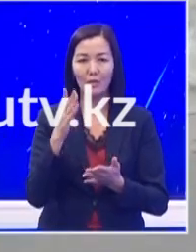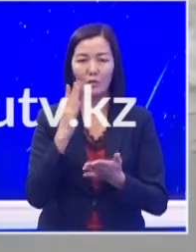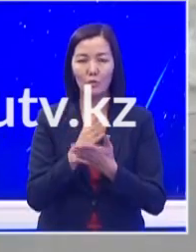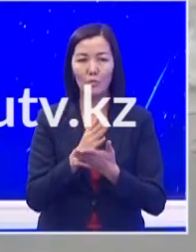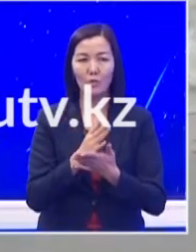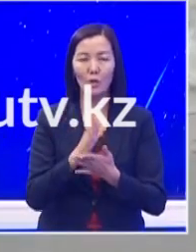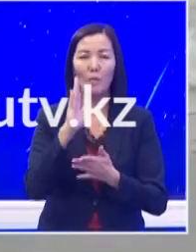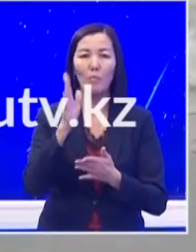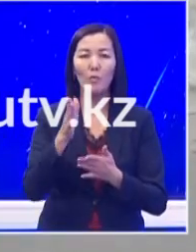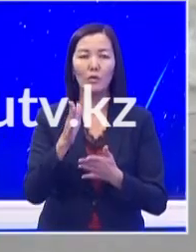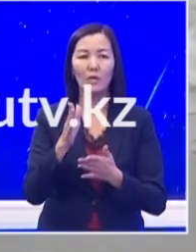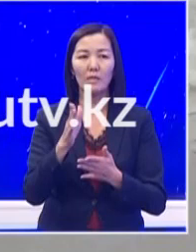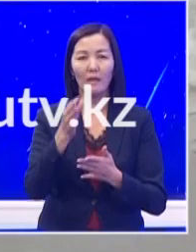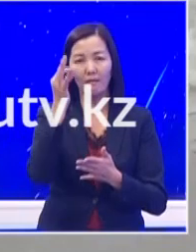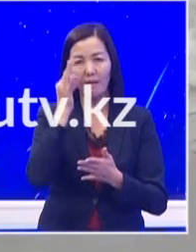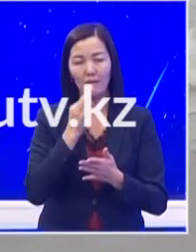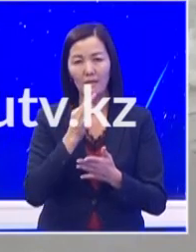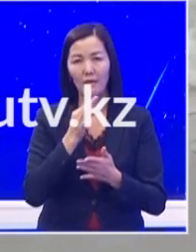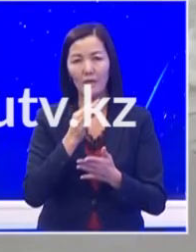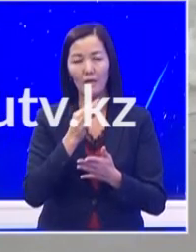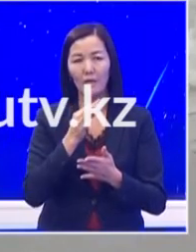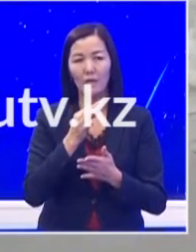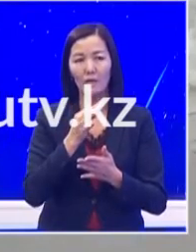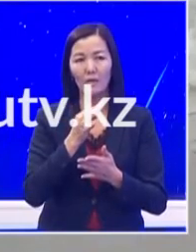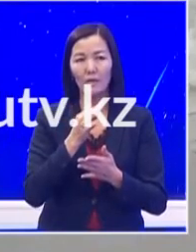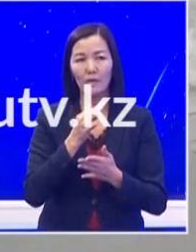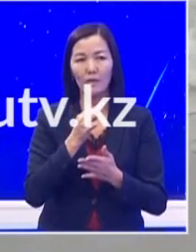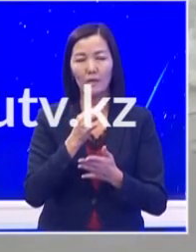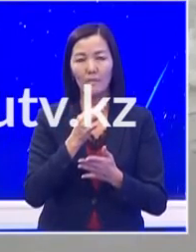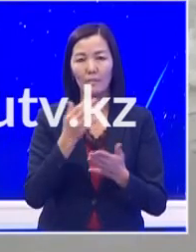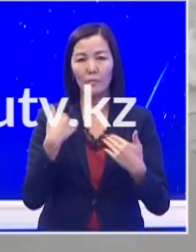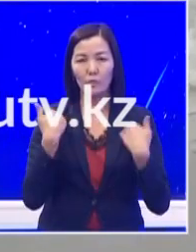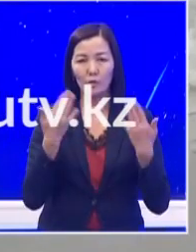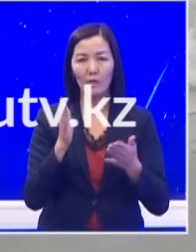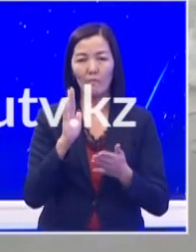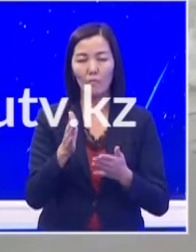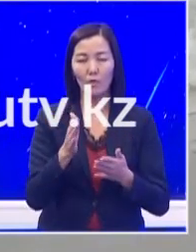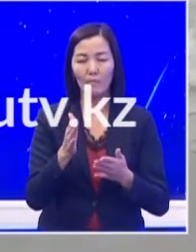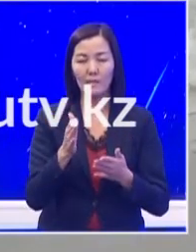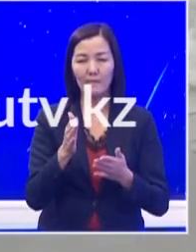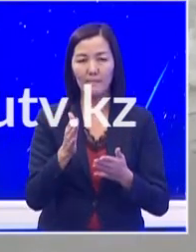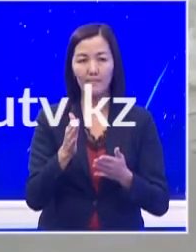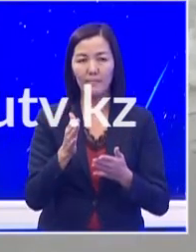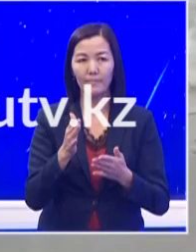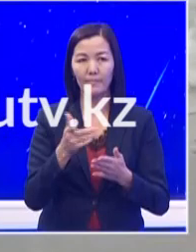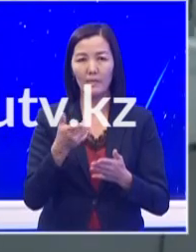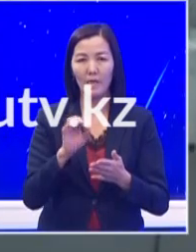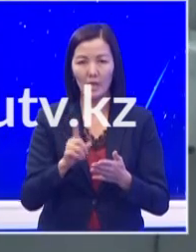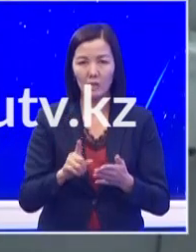бұл лимонадтар шығады. Лимонадтар осы алдымызда 2 айдың көлемінде лимонад газдалған суларды